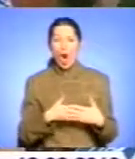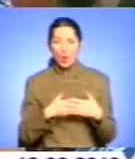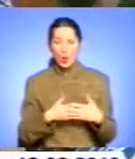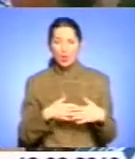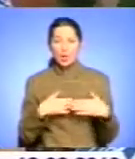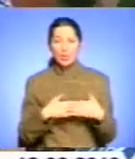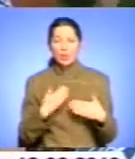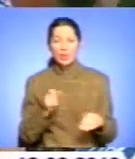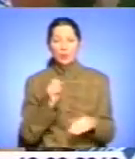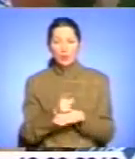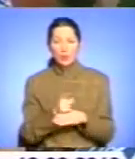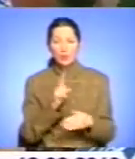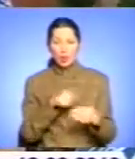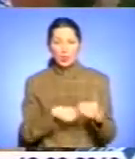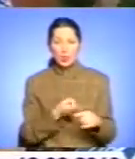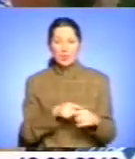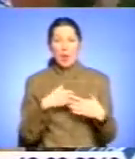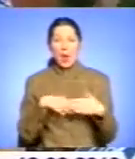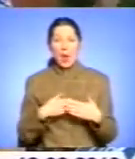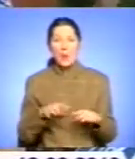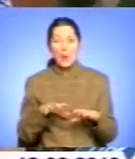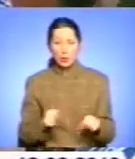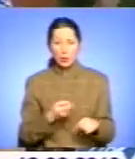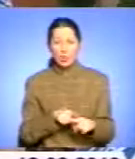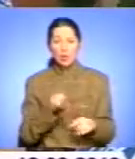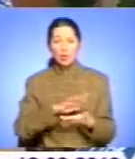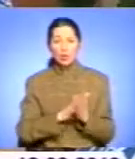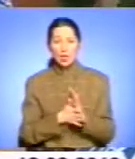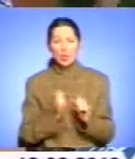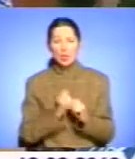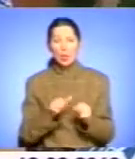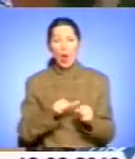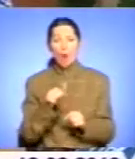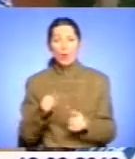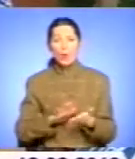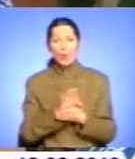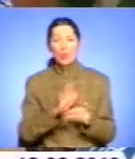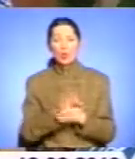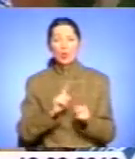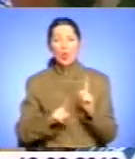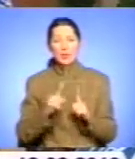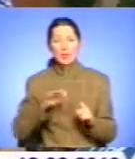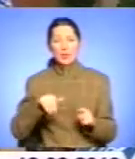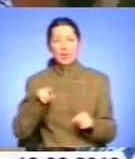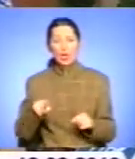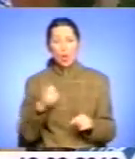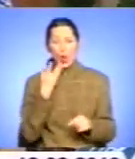там ситуація? Ми зробимо з вами окрему прес-конференцію після цього, коли у нас буде саме